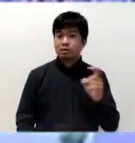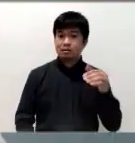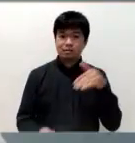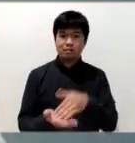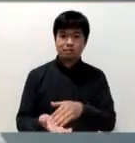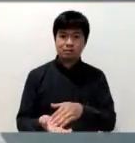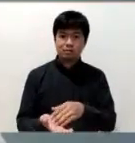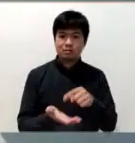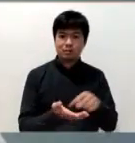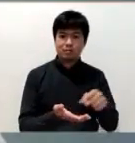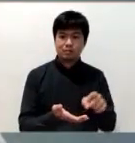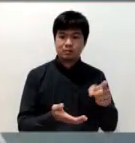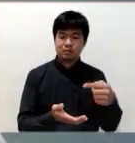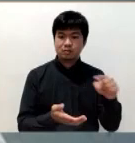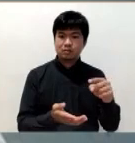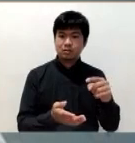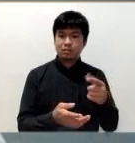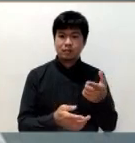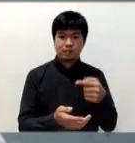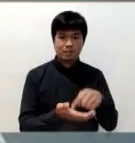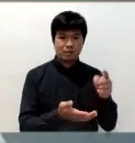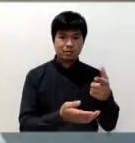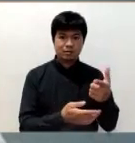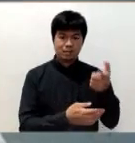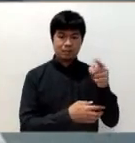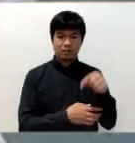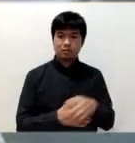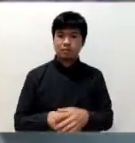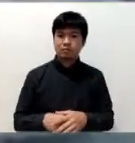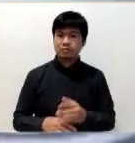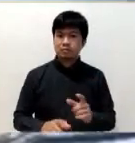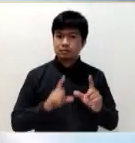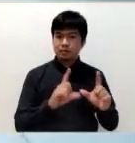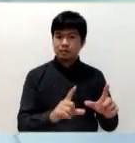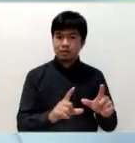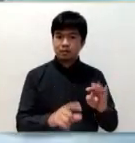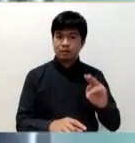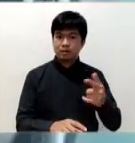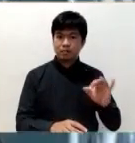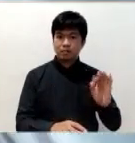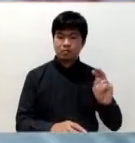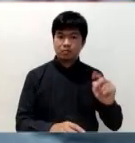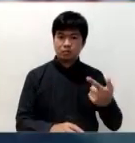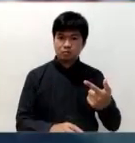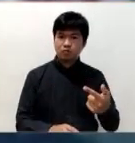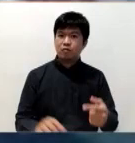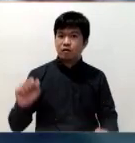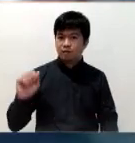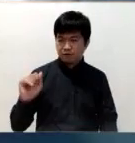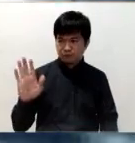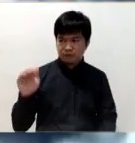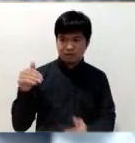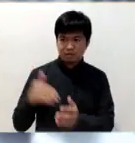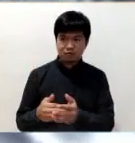Group. Kwento ng suspect na si alias Bingbong aabot sa 15,000 ang hatian nila sa pagtumba kay Abiat. Dahil sa pagkakaaresto